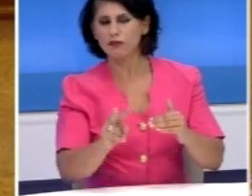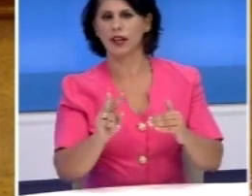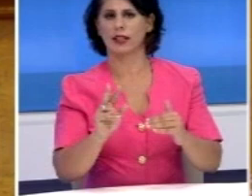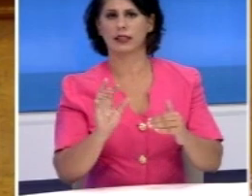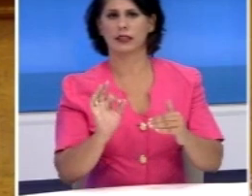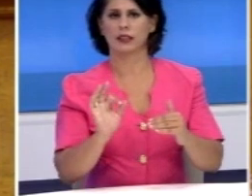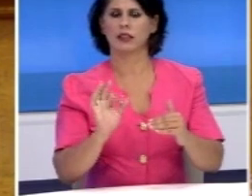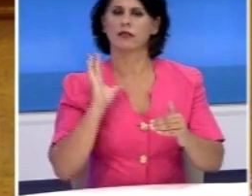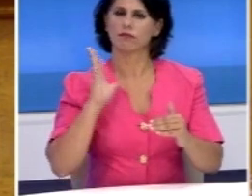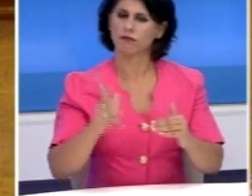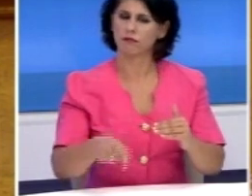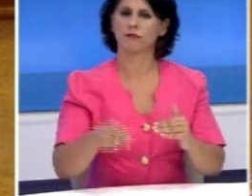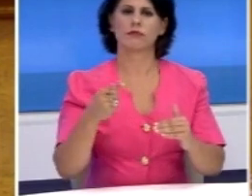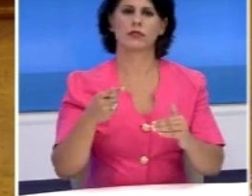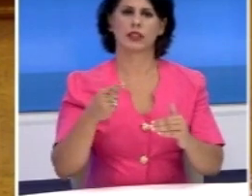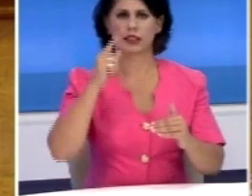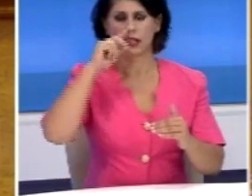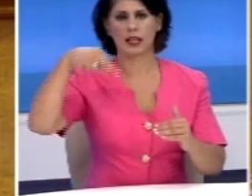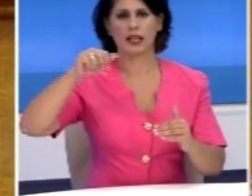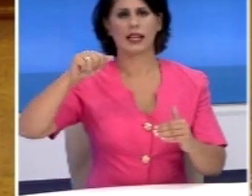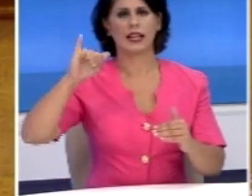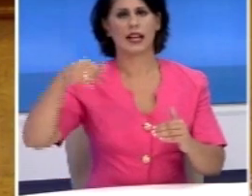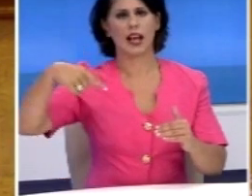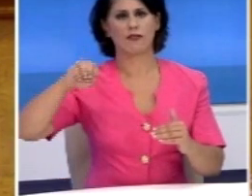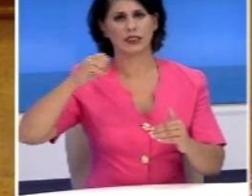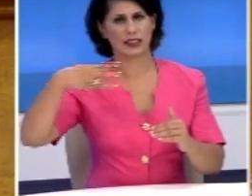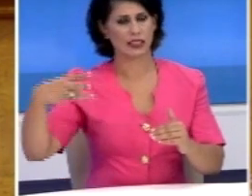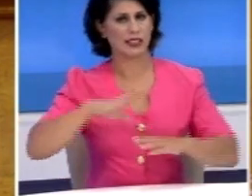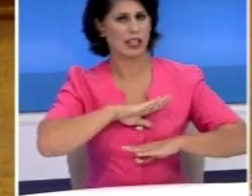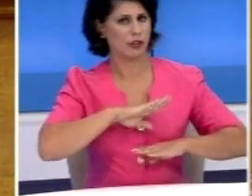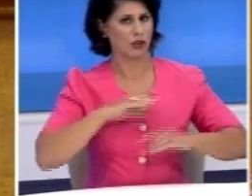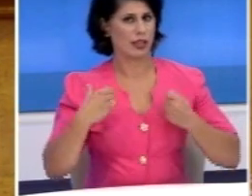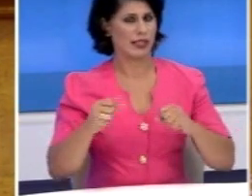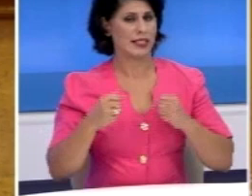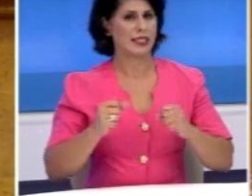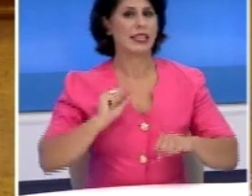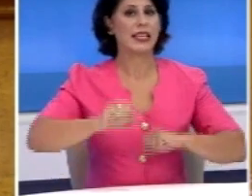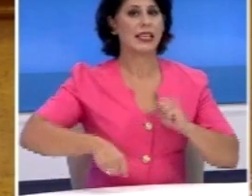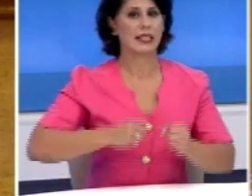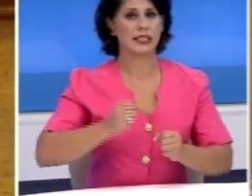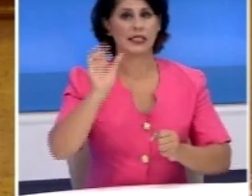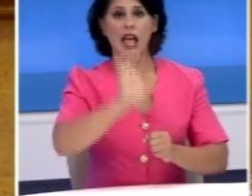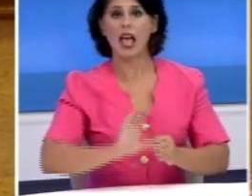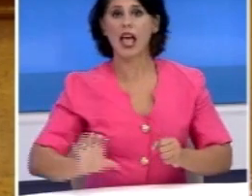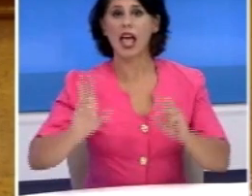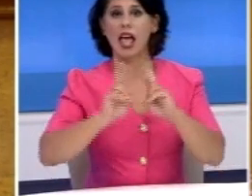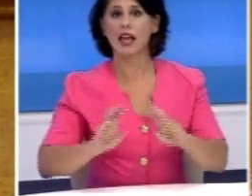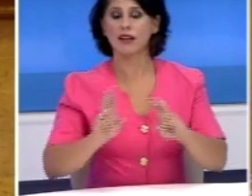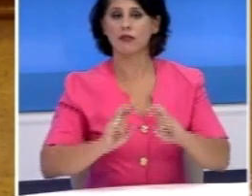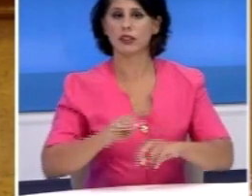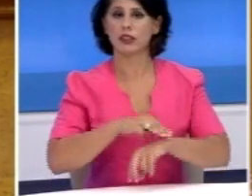και από τις απανωτές ναύτεξ, τις στρατιωτικές ασκήσεις, αλλά και τις κινήσεις των ερευνητικών πλοίων. Η